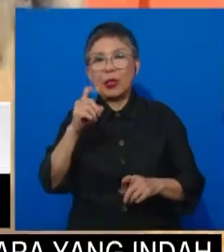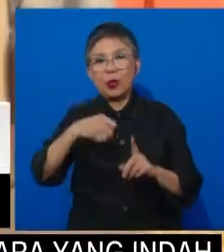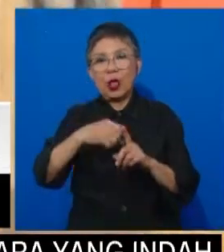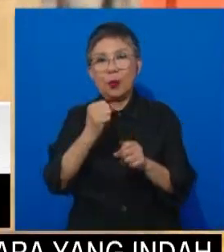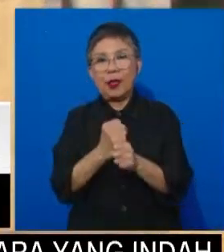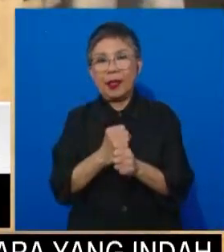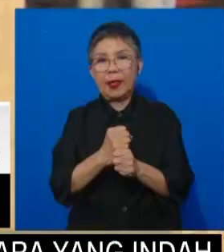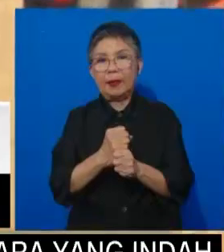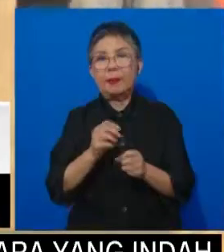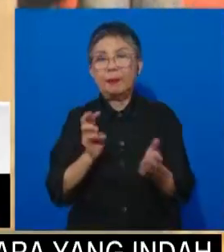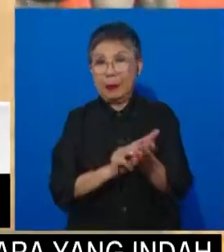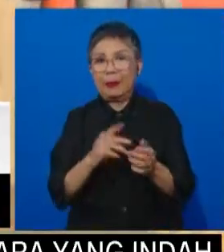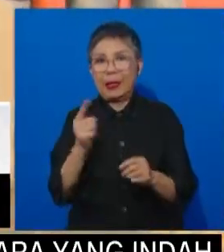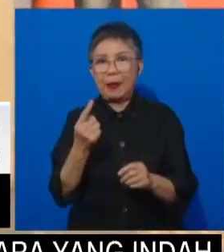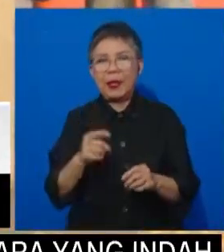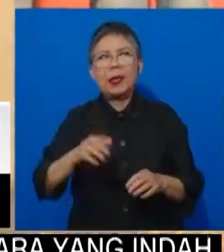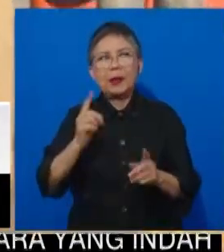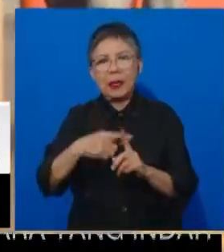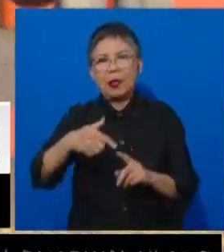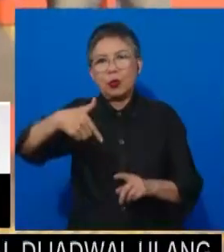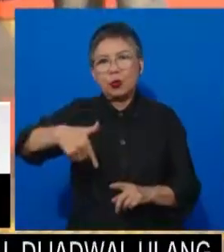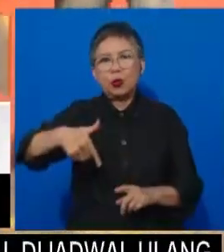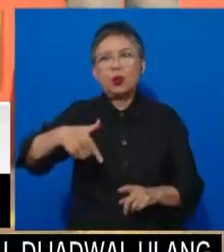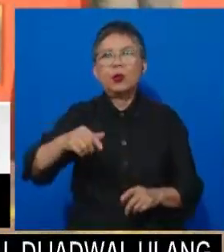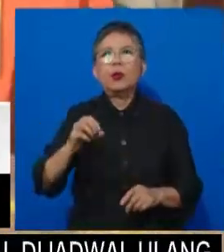km pertama ditambah Rp700 per